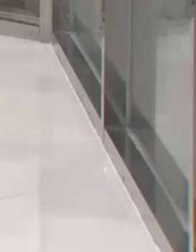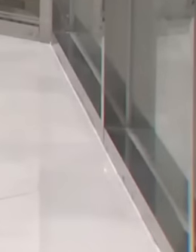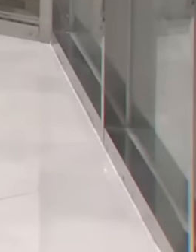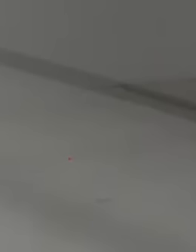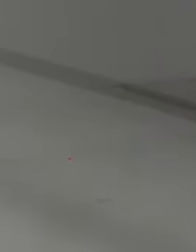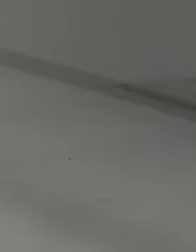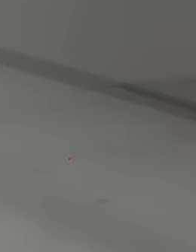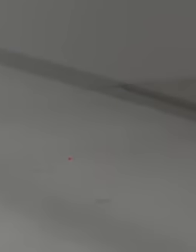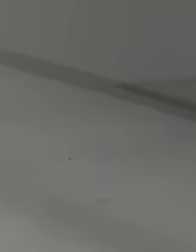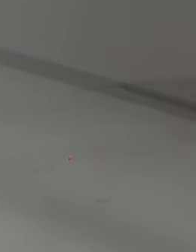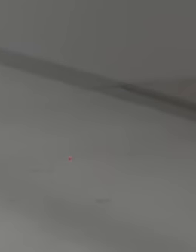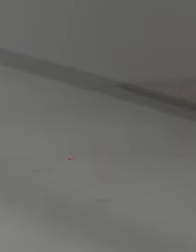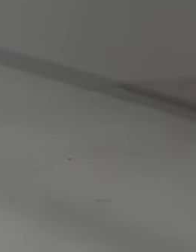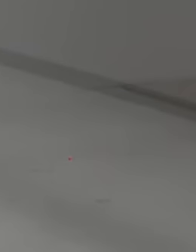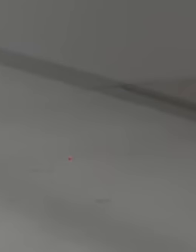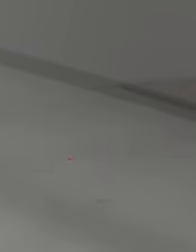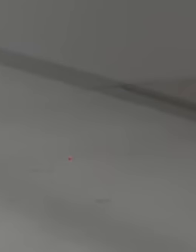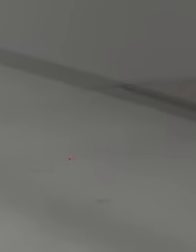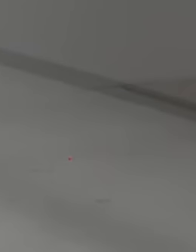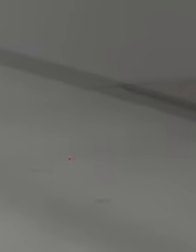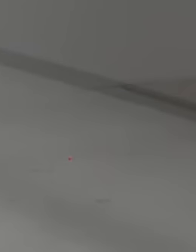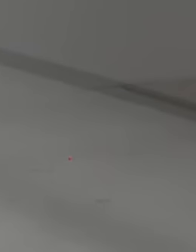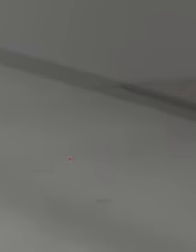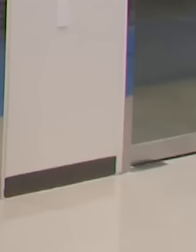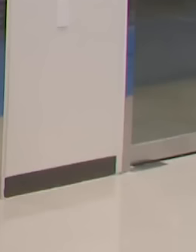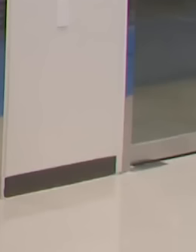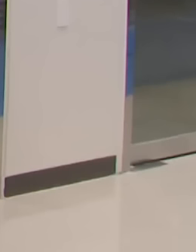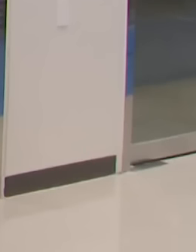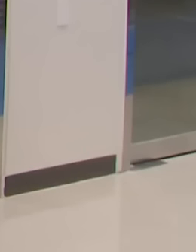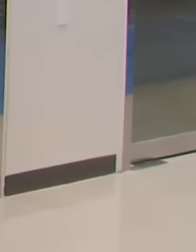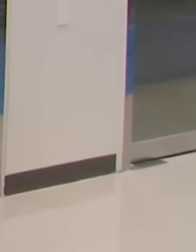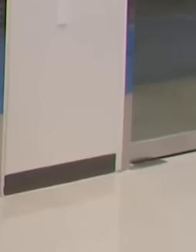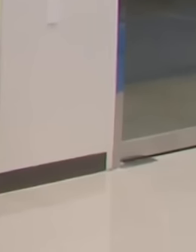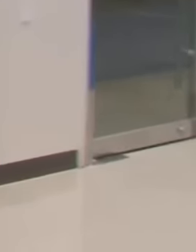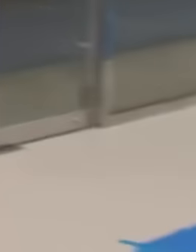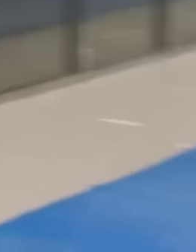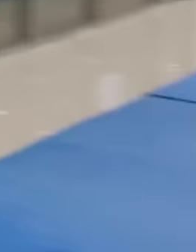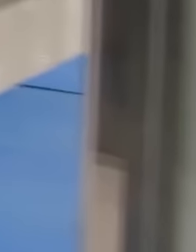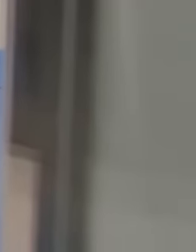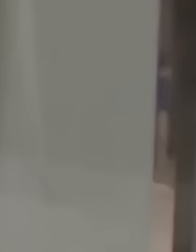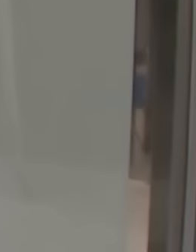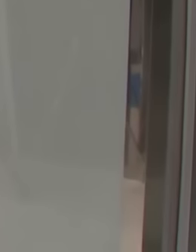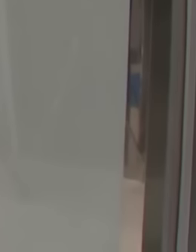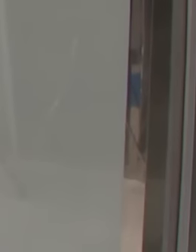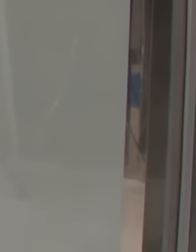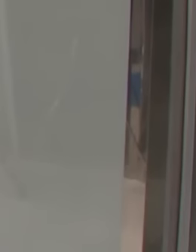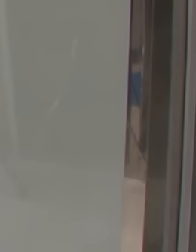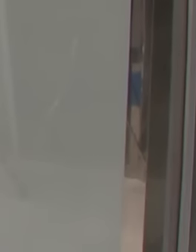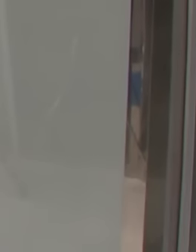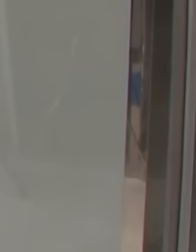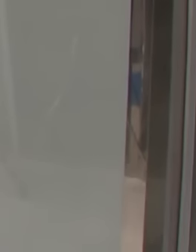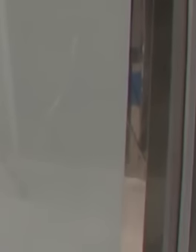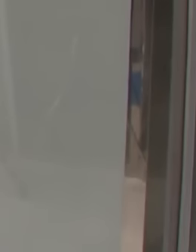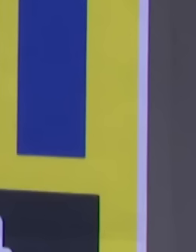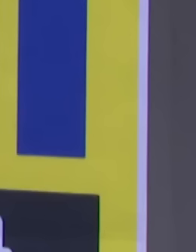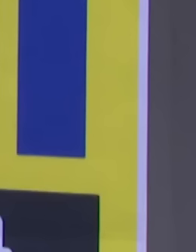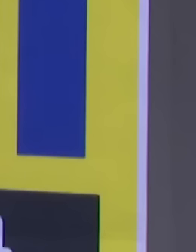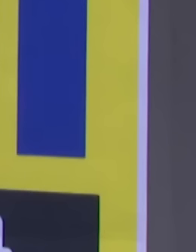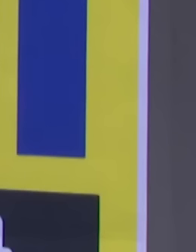남아있습니다. 공실률이 높아진 것은 고금리와 고물가가 겹쳐 나타난 불황이 부동산 시장까지